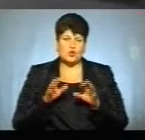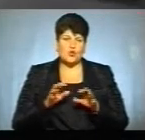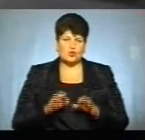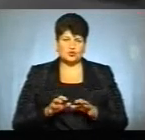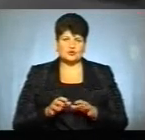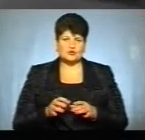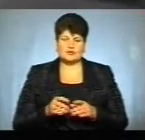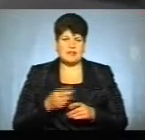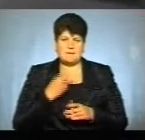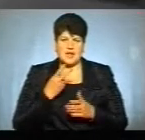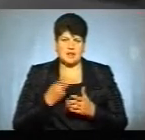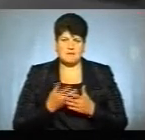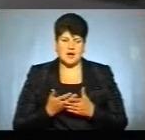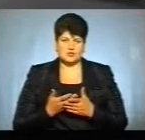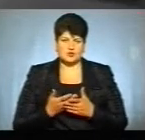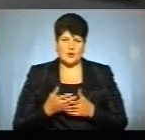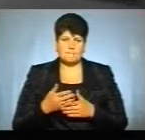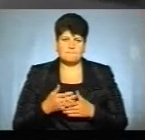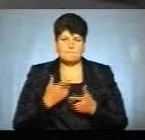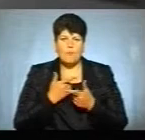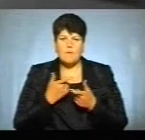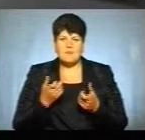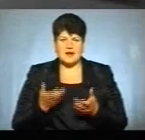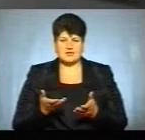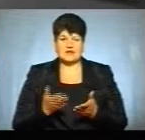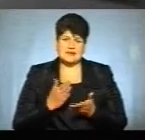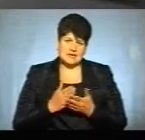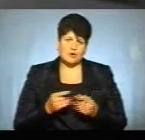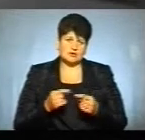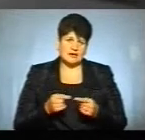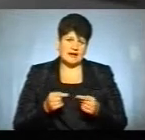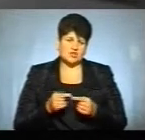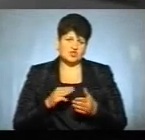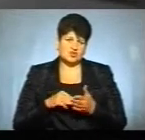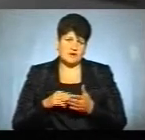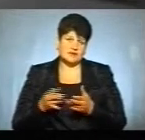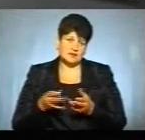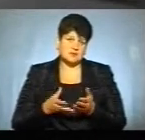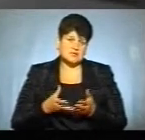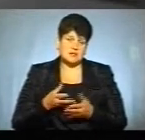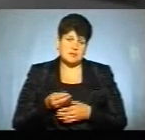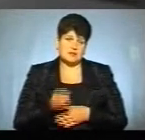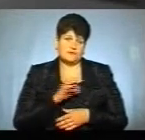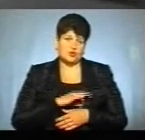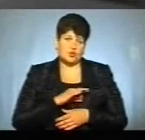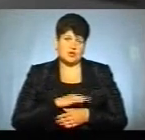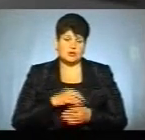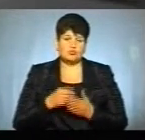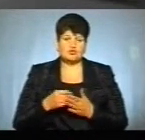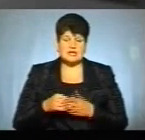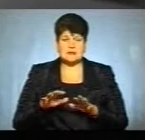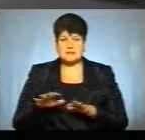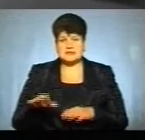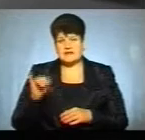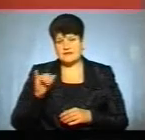порушення, не передбачено попередження. Є конкретні штрафи, які треба сплатити в дохід бюджетів місцевих